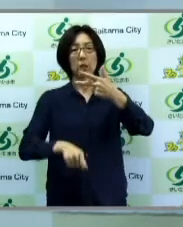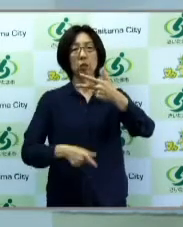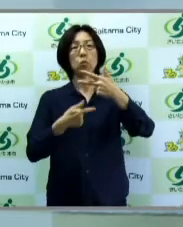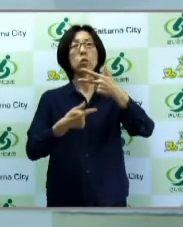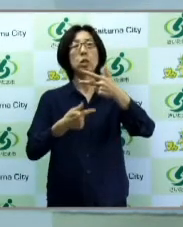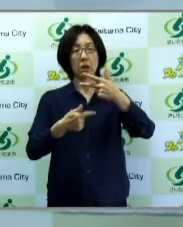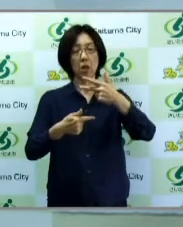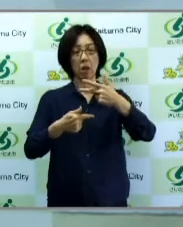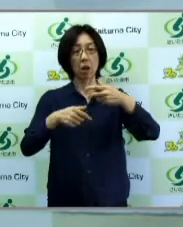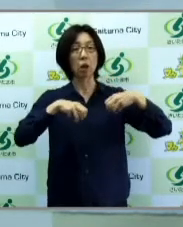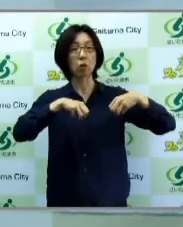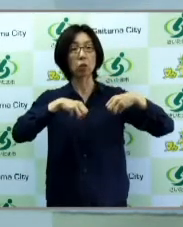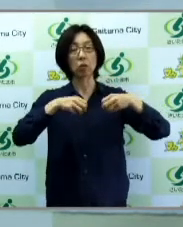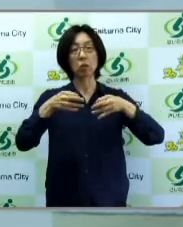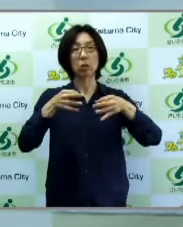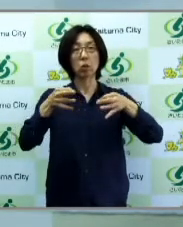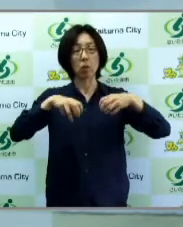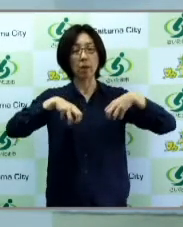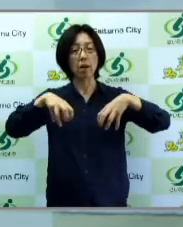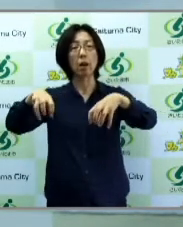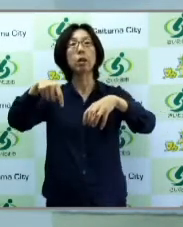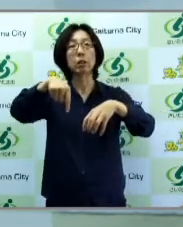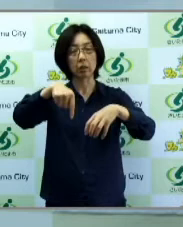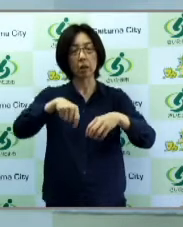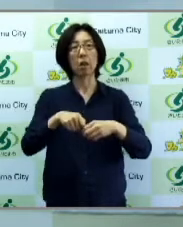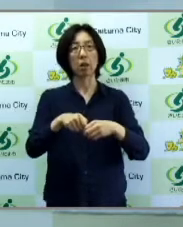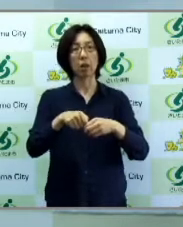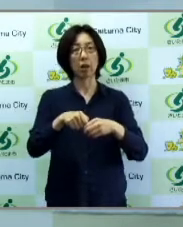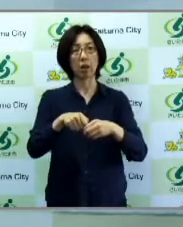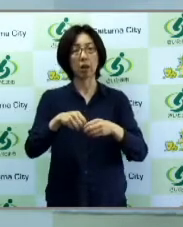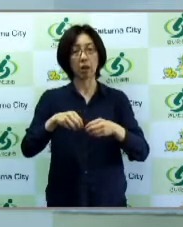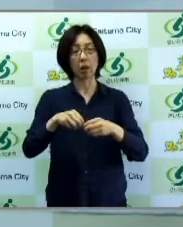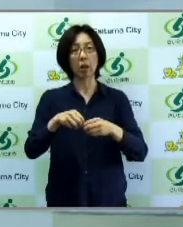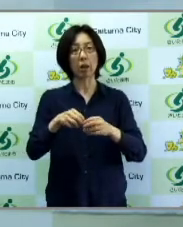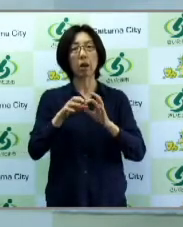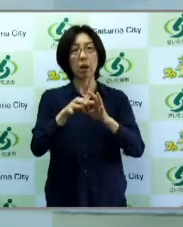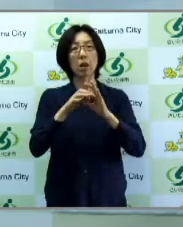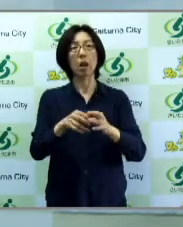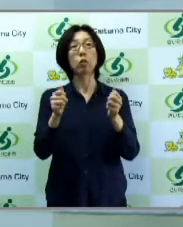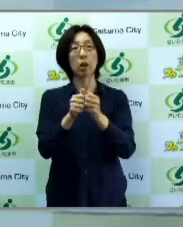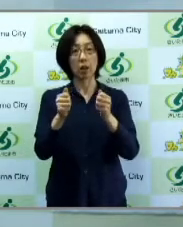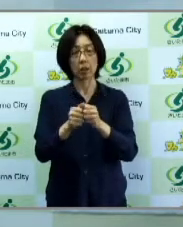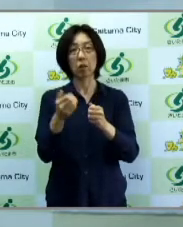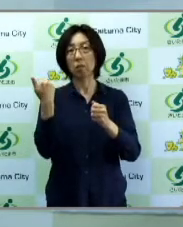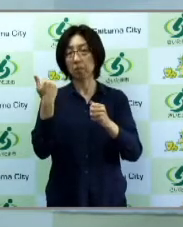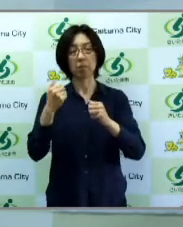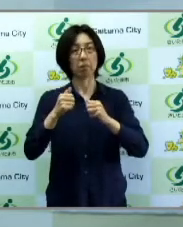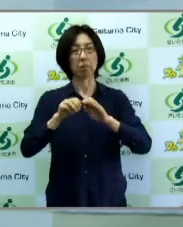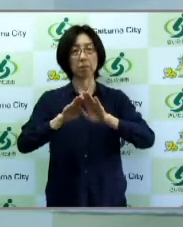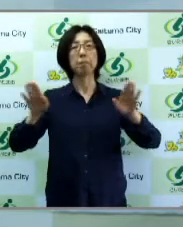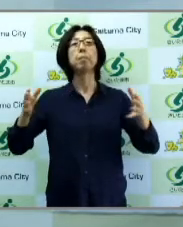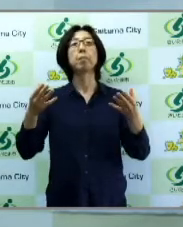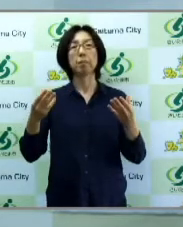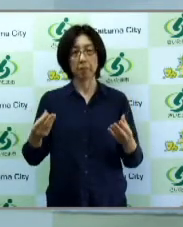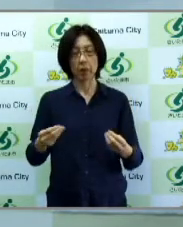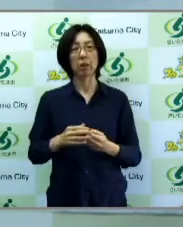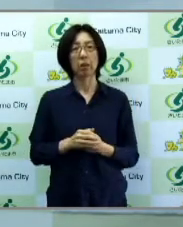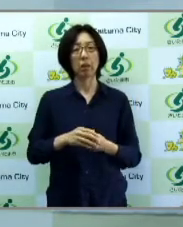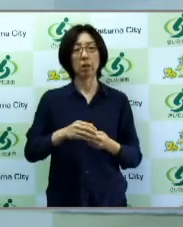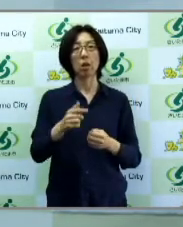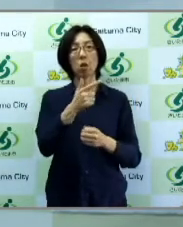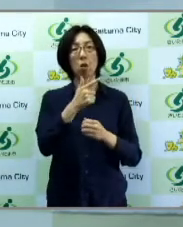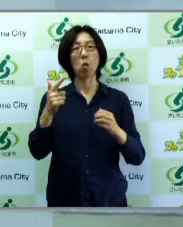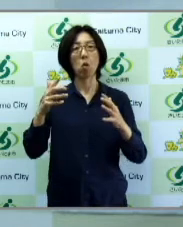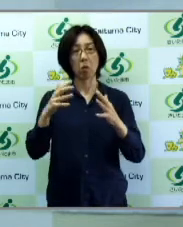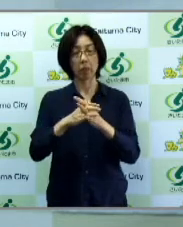街等における新型コロナウイルス感染症対策連絡会議を開催をいたしました。大宮商店街連